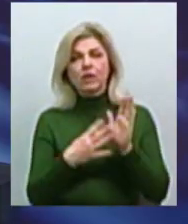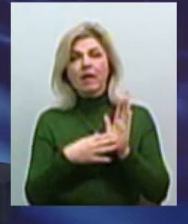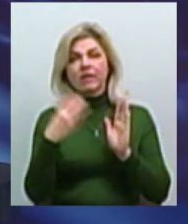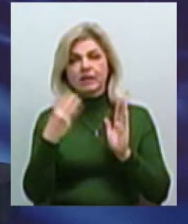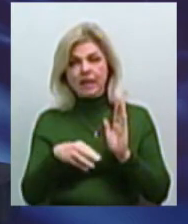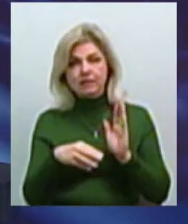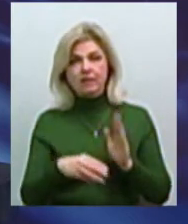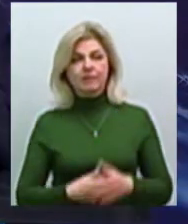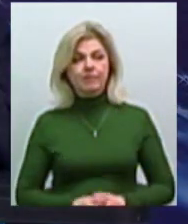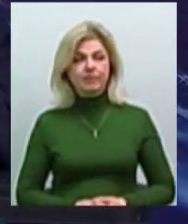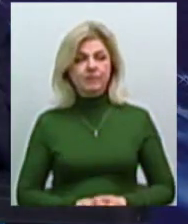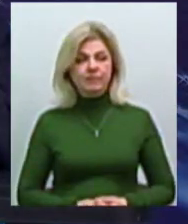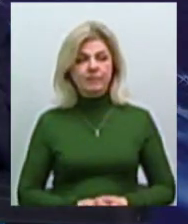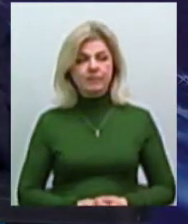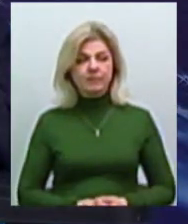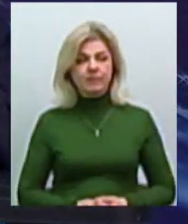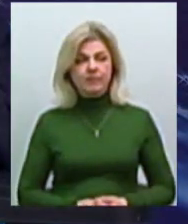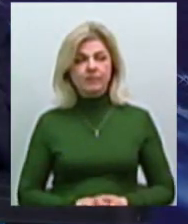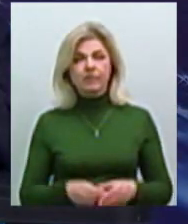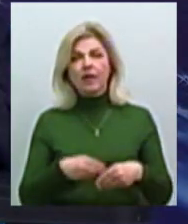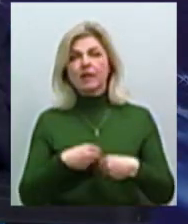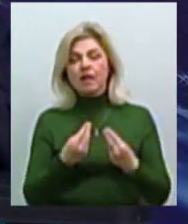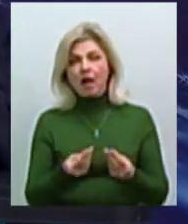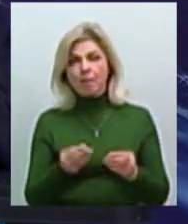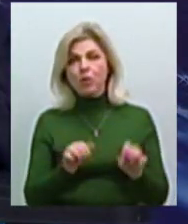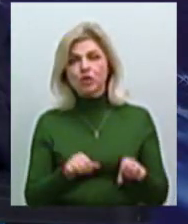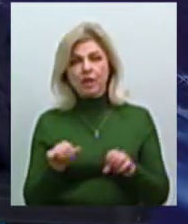9:30, тобто дати можливість